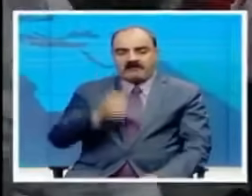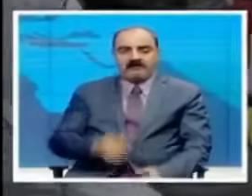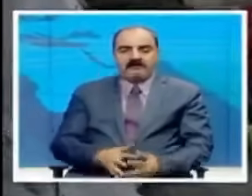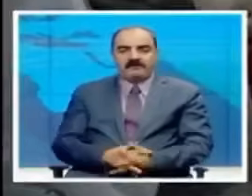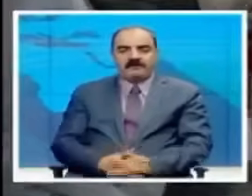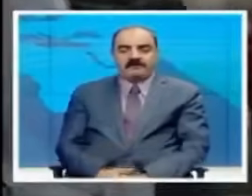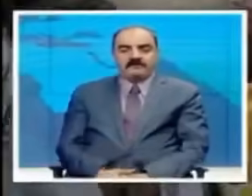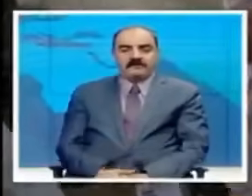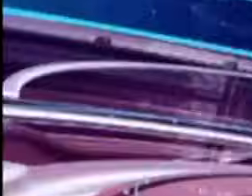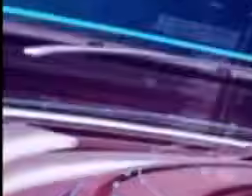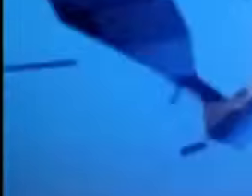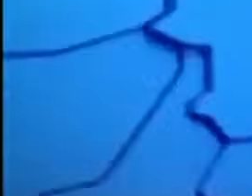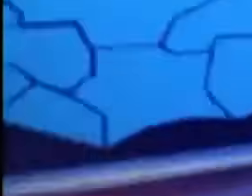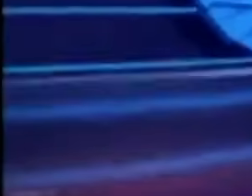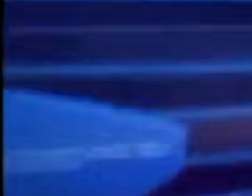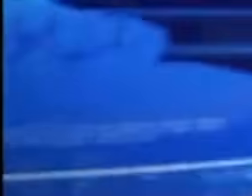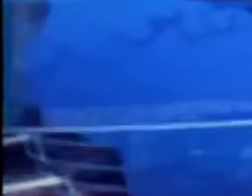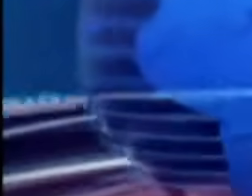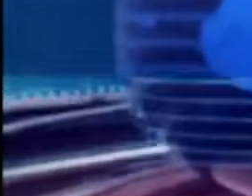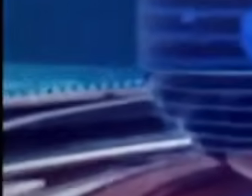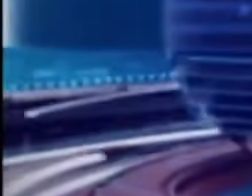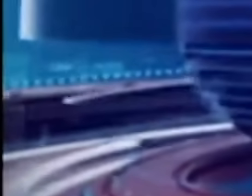مصاب.